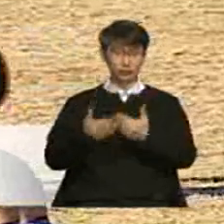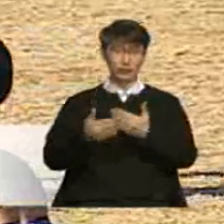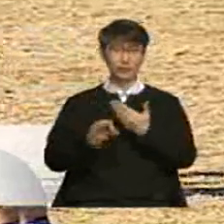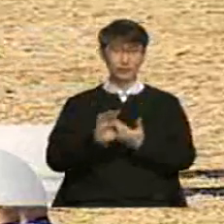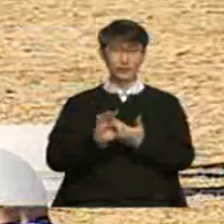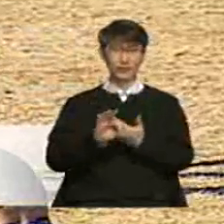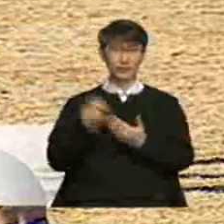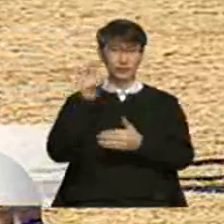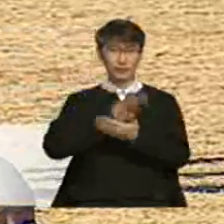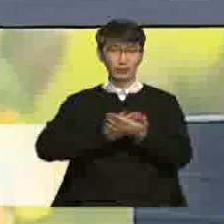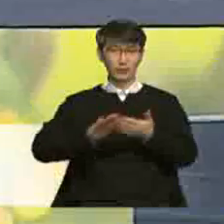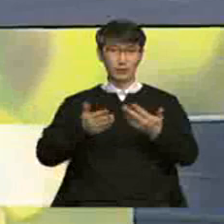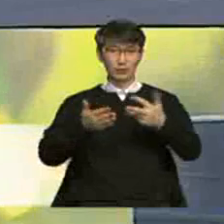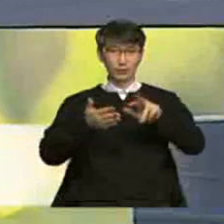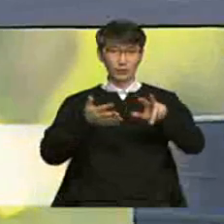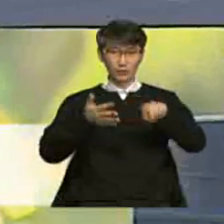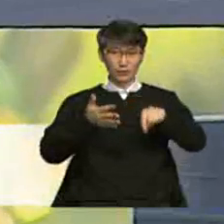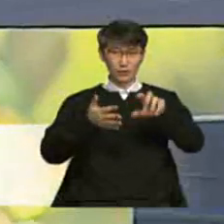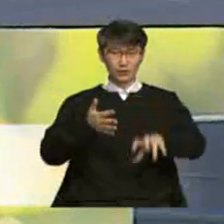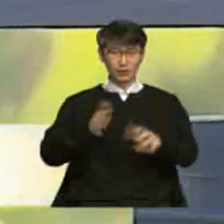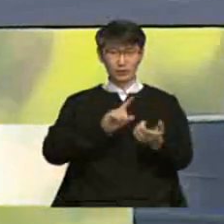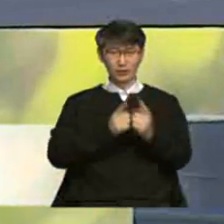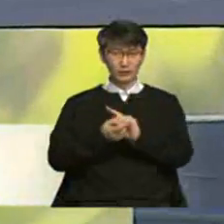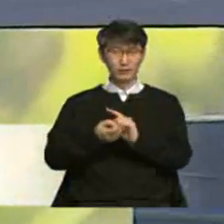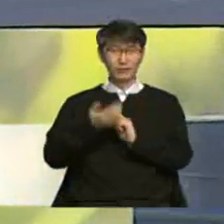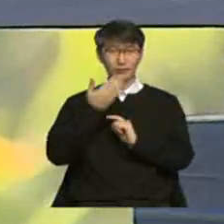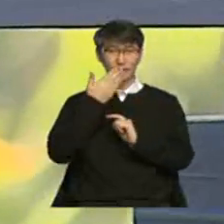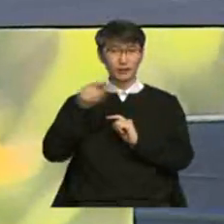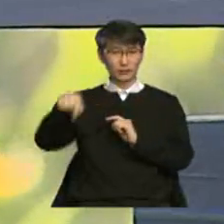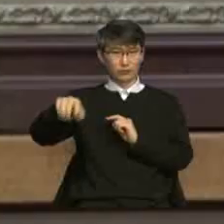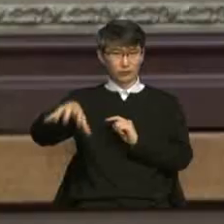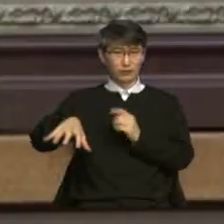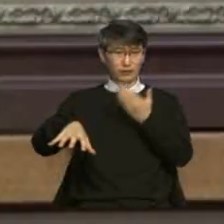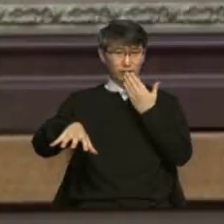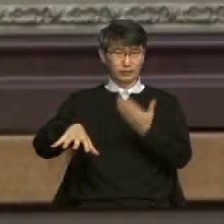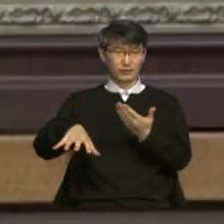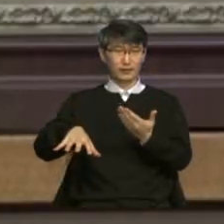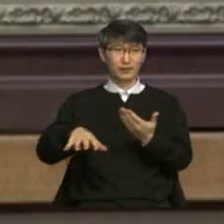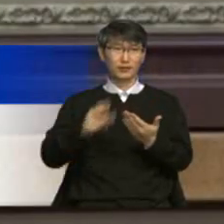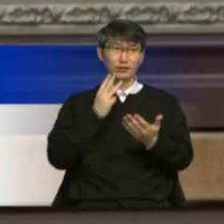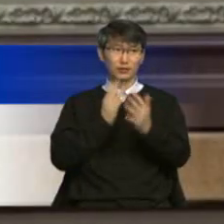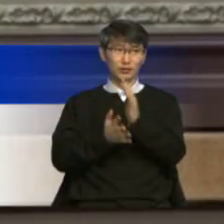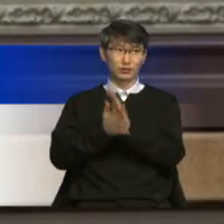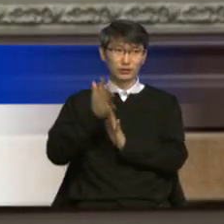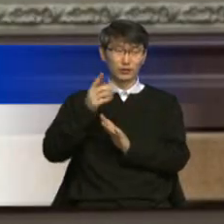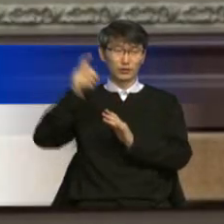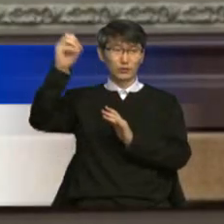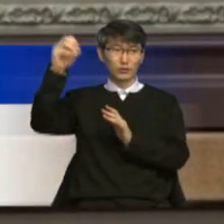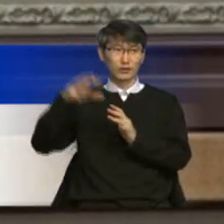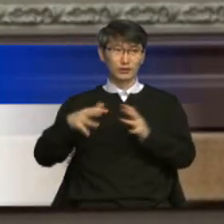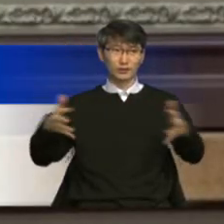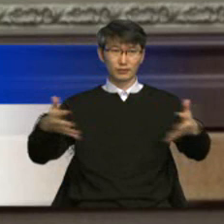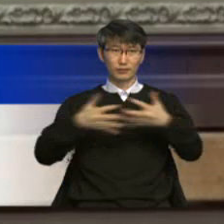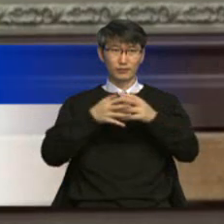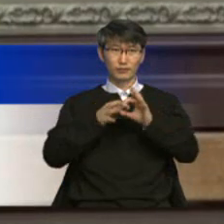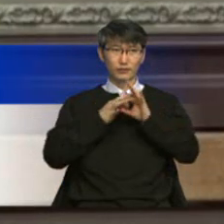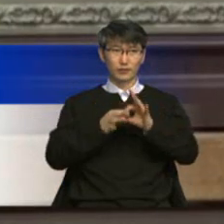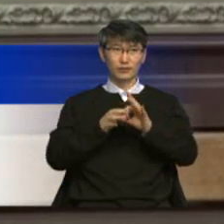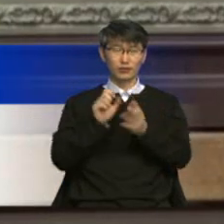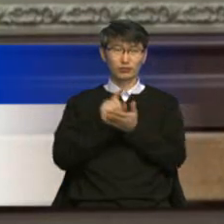추진된다면 평화의 공원의 축구장 조성을 충분히 대체할 수 있다고 강조했습니다. 서울시와 고양시가 협업을